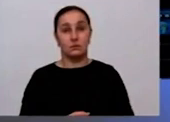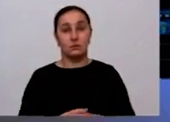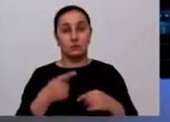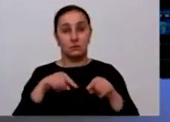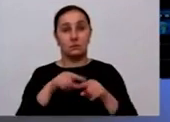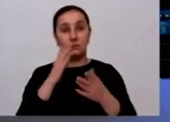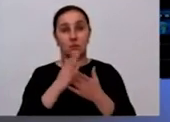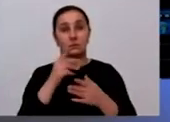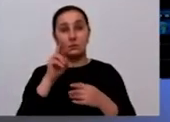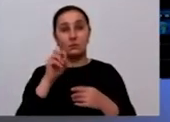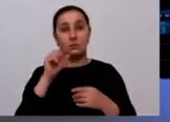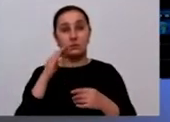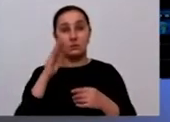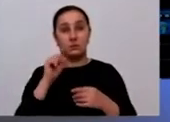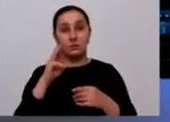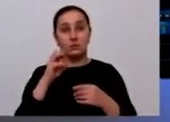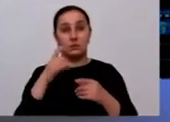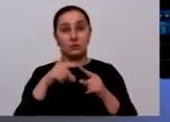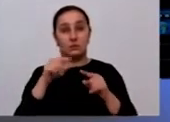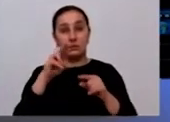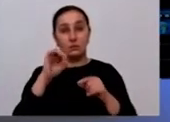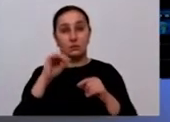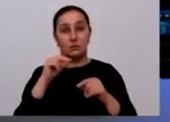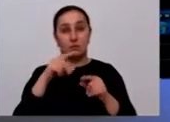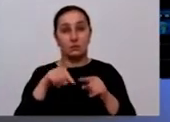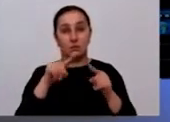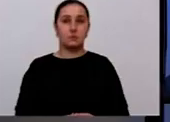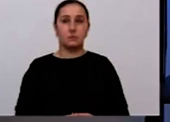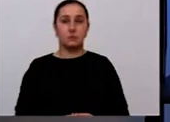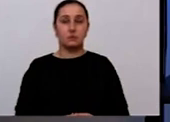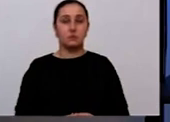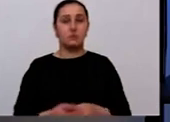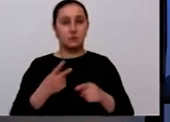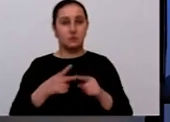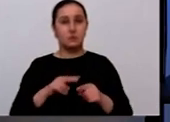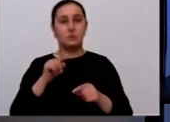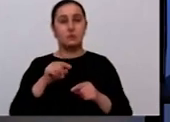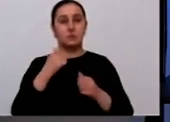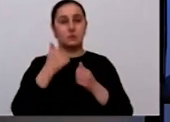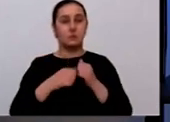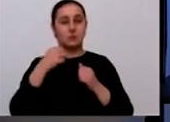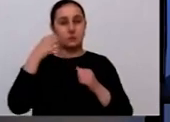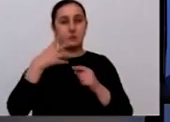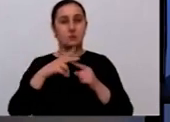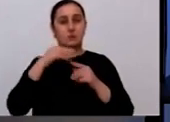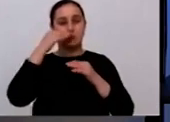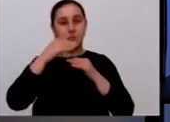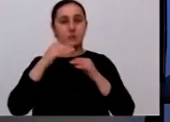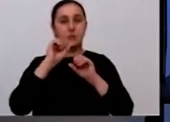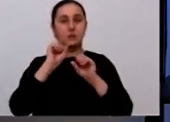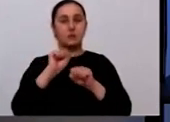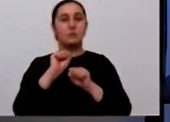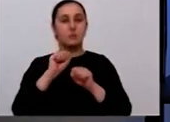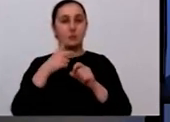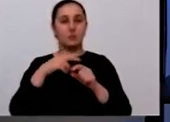Bunda ham klaviatura orqali, page up tugmasi orqali ko'tarib olamiz. Endi esa har bir chiroqning ustida maxsus